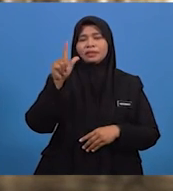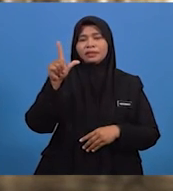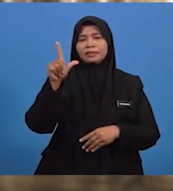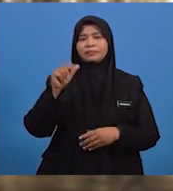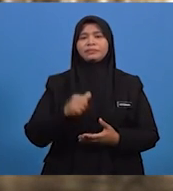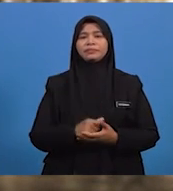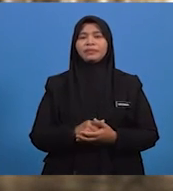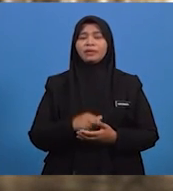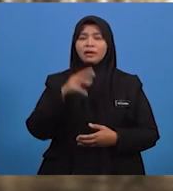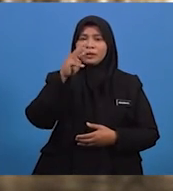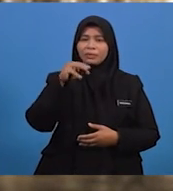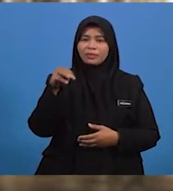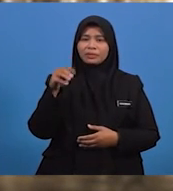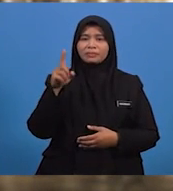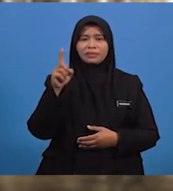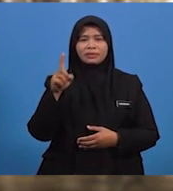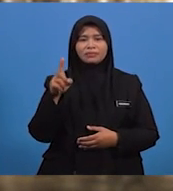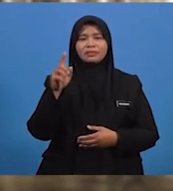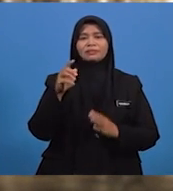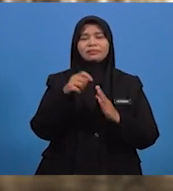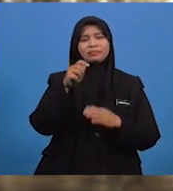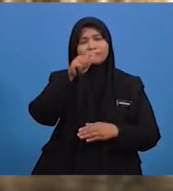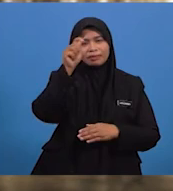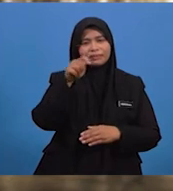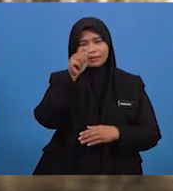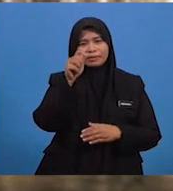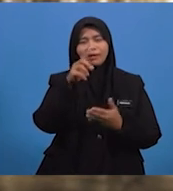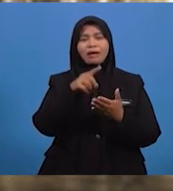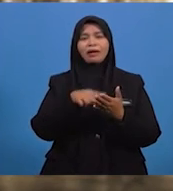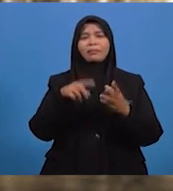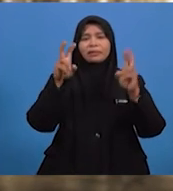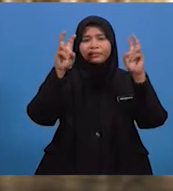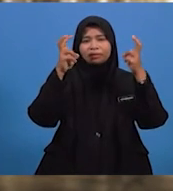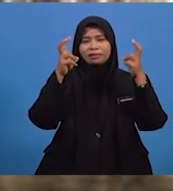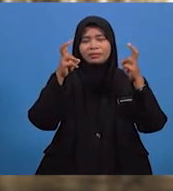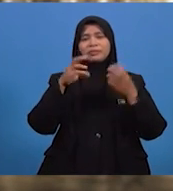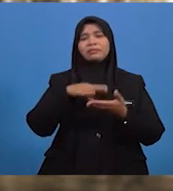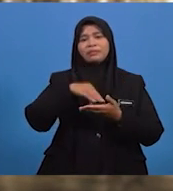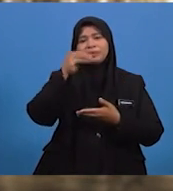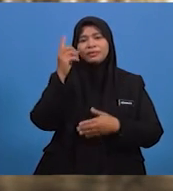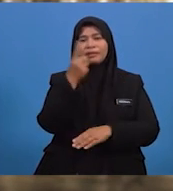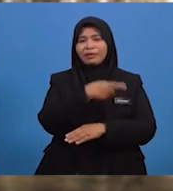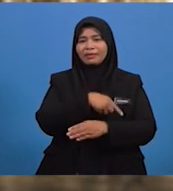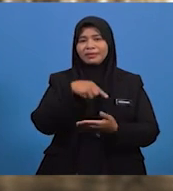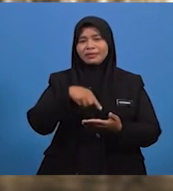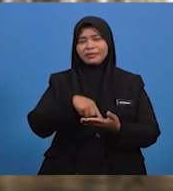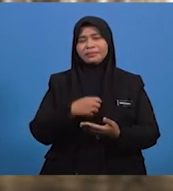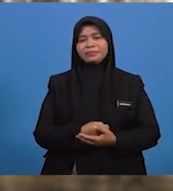Lumpur. Murid-murid mesti tertanya-tanya, apakah topik pembelajaran kita pada hari ini